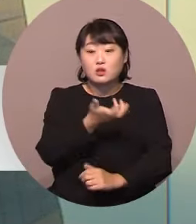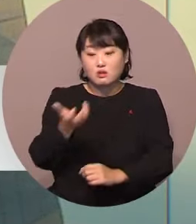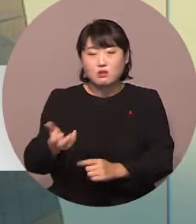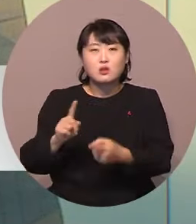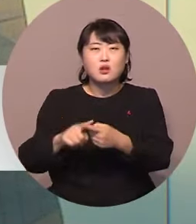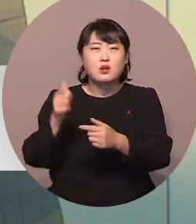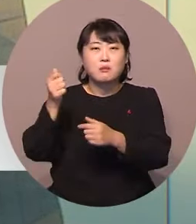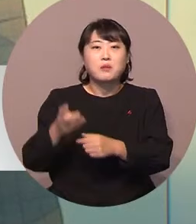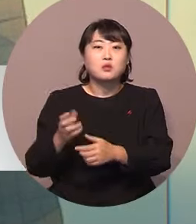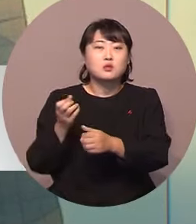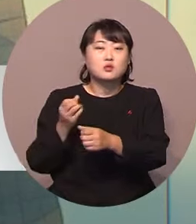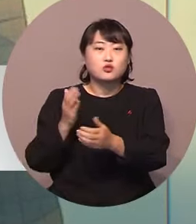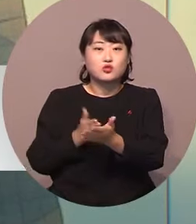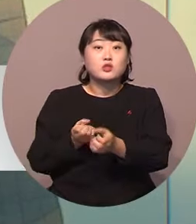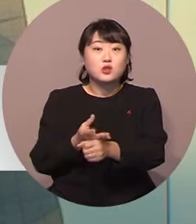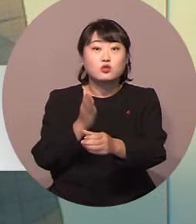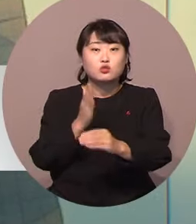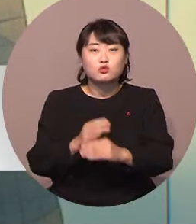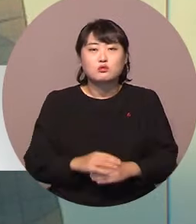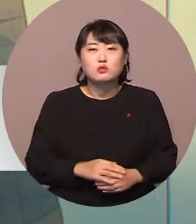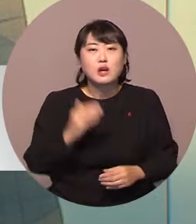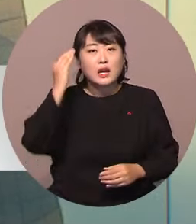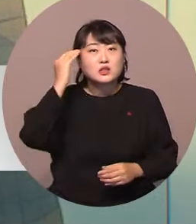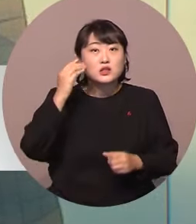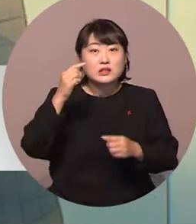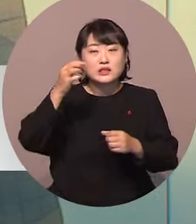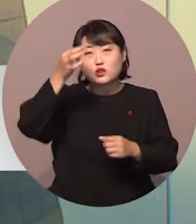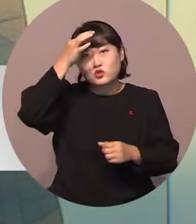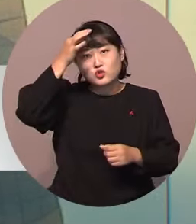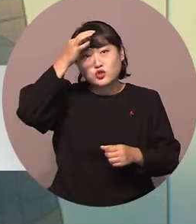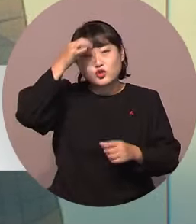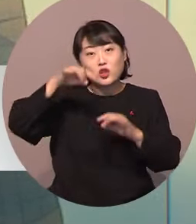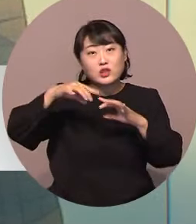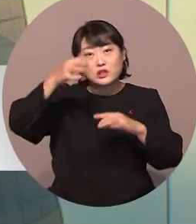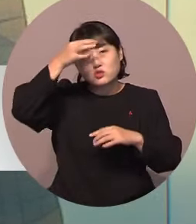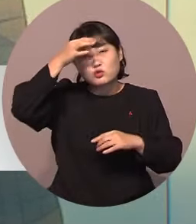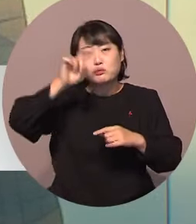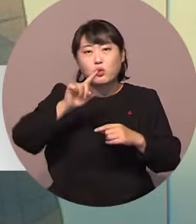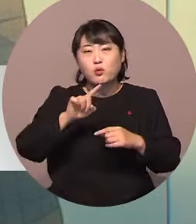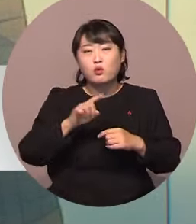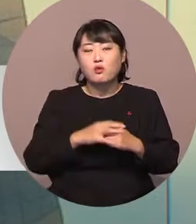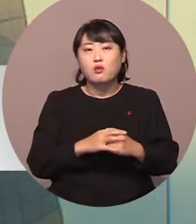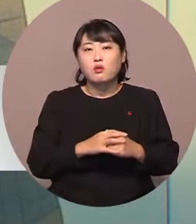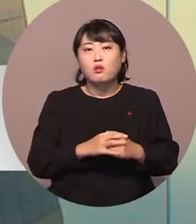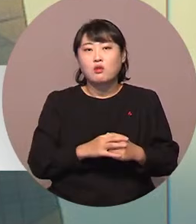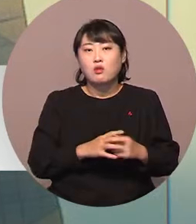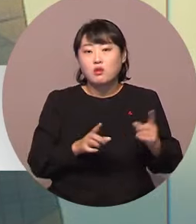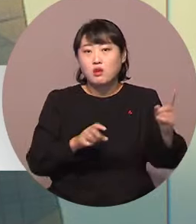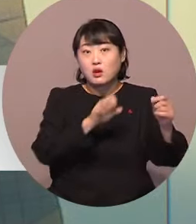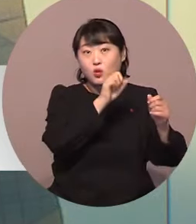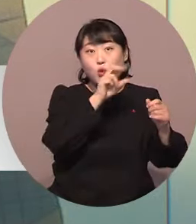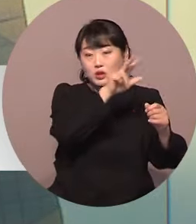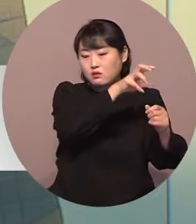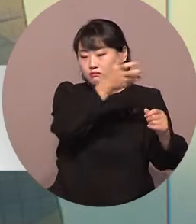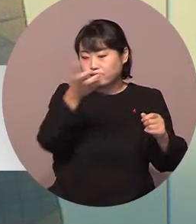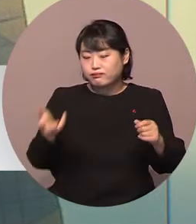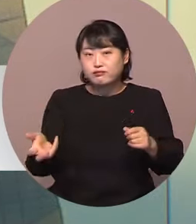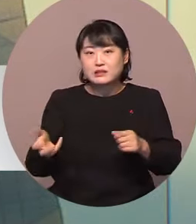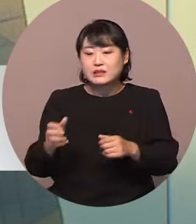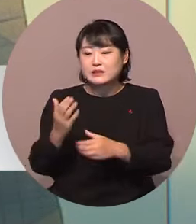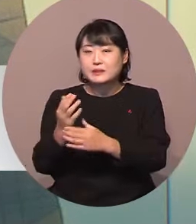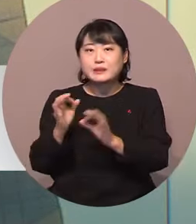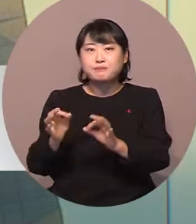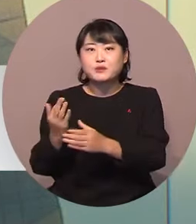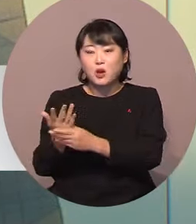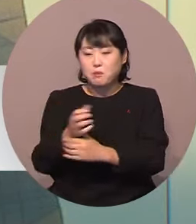보도하고 있는데요 한전 기술은 과거 두 차례 원설 본부 직원 가운데 일부를 김천으로 보냈다 업무 비율 등의